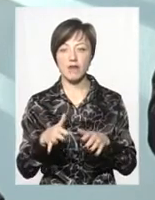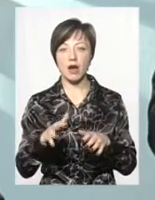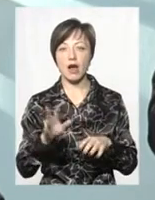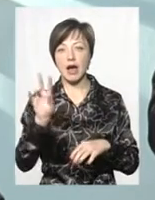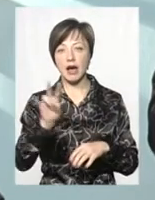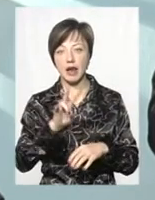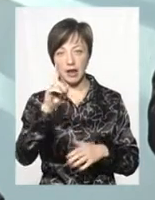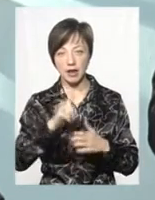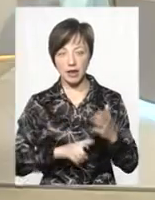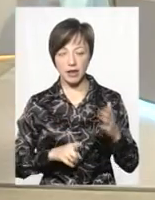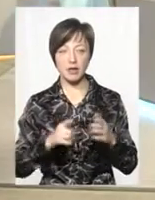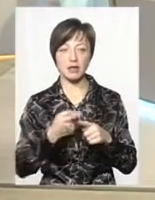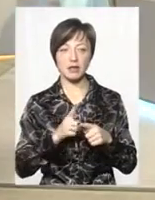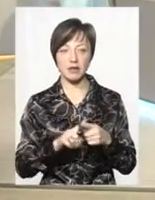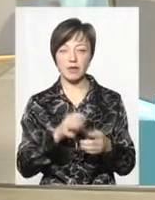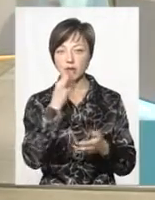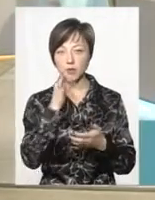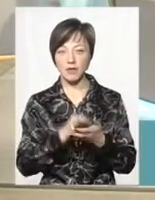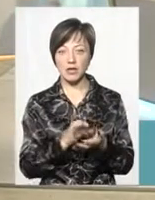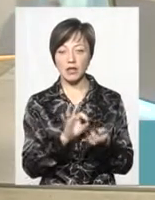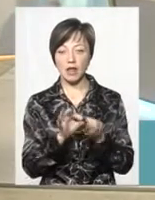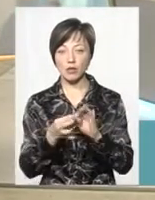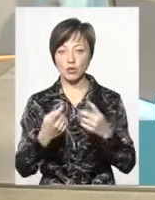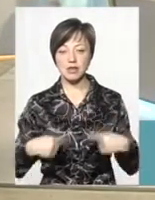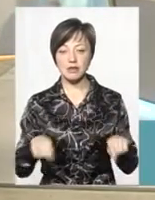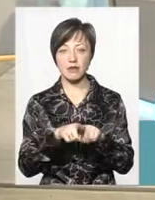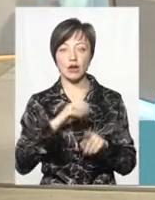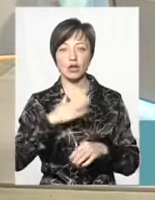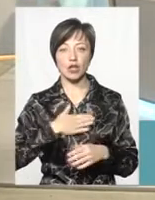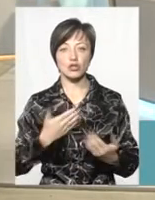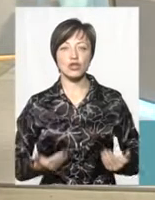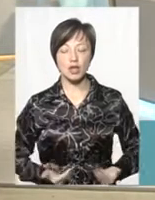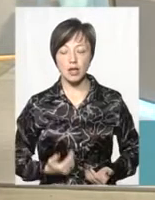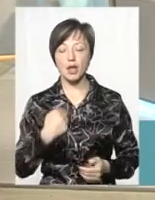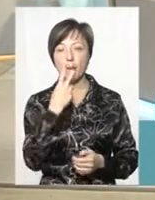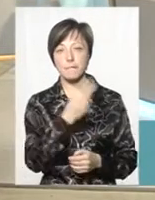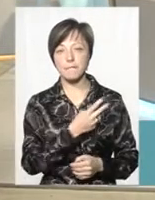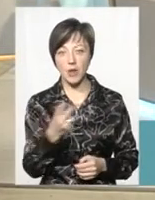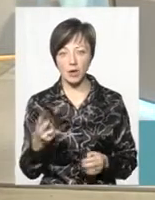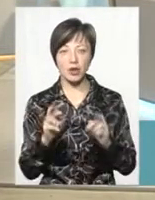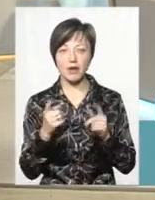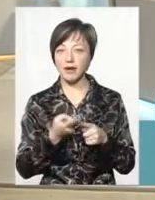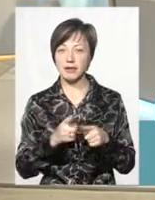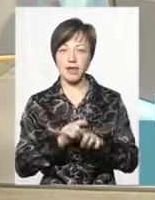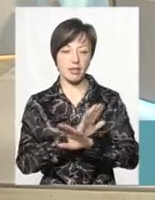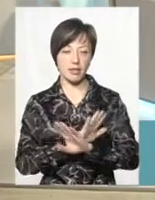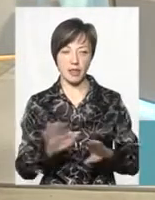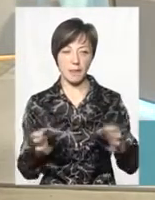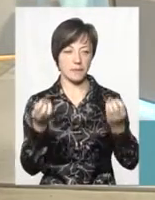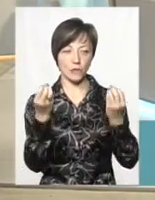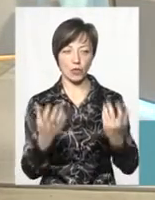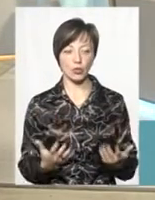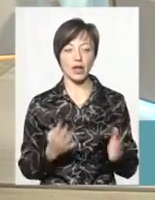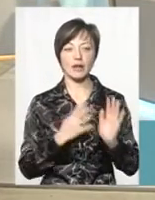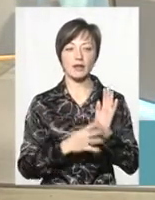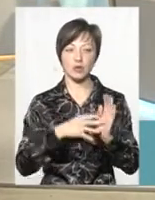за цю складну дуже сферу нашого життя. І я бачив, наскільки це непросто. Тому що 90-ті